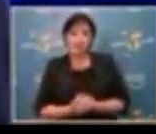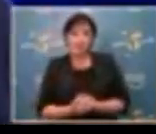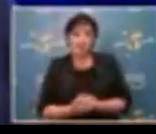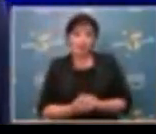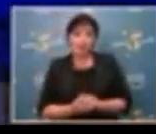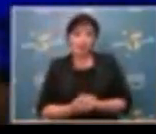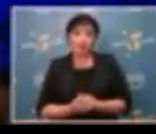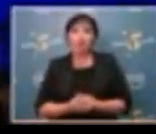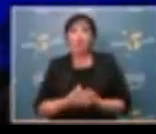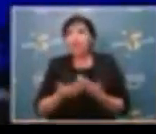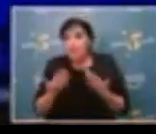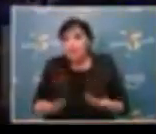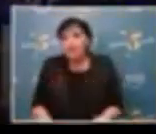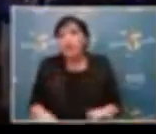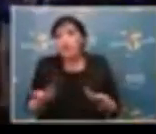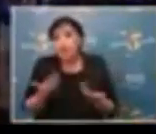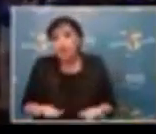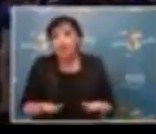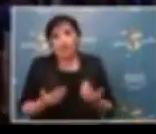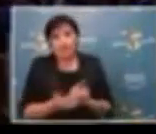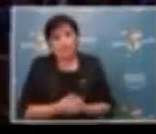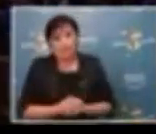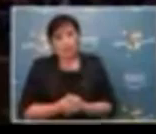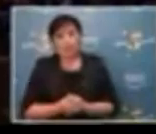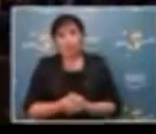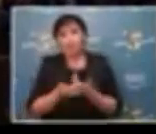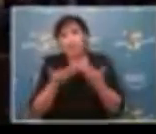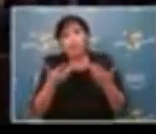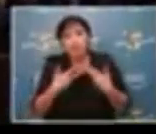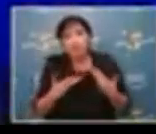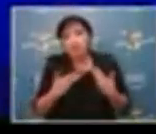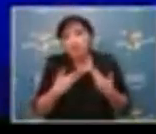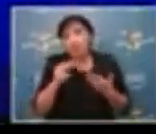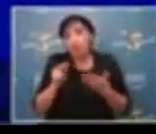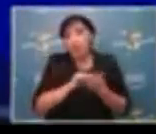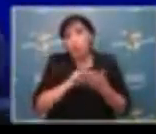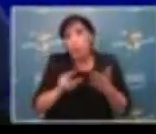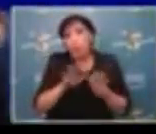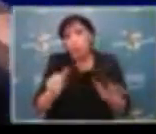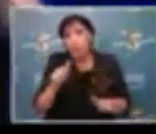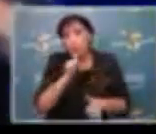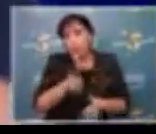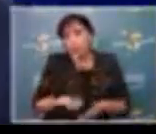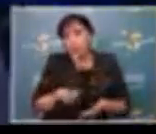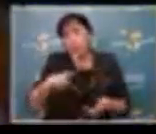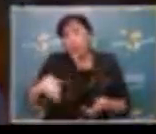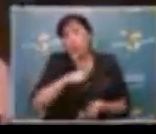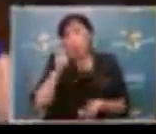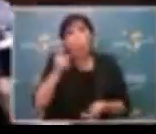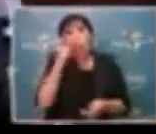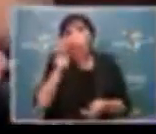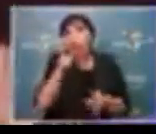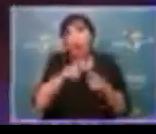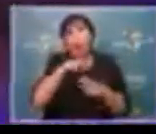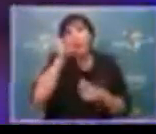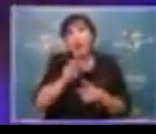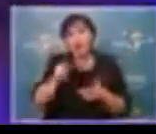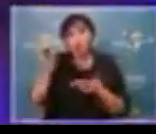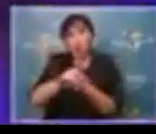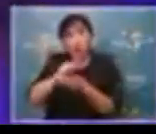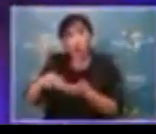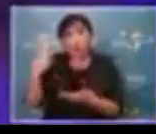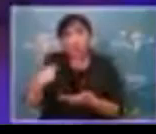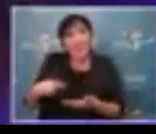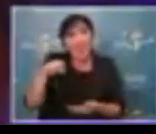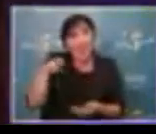Che ce ne fossero! Che ce ne fossero voti a 16 anni. Noi siamo l'unico paese che per votare al Senato